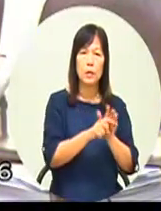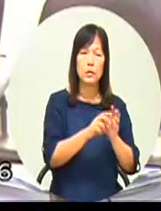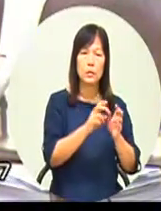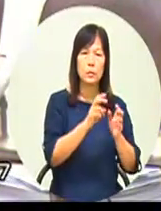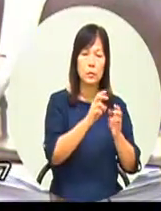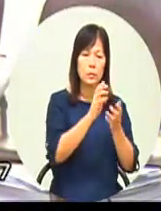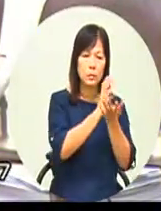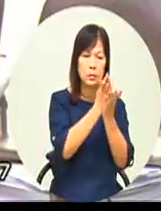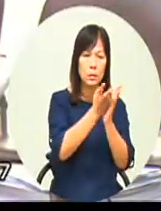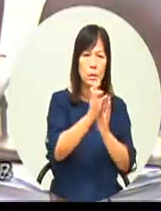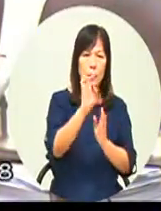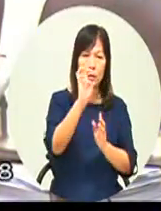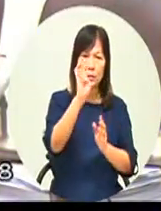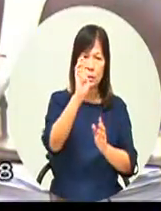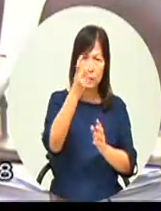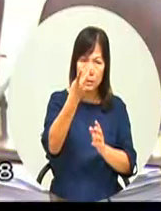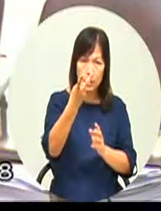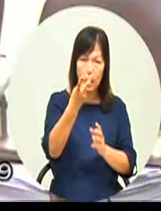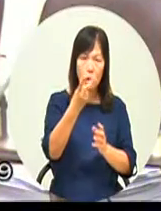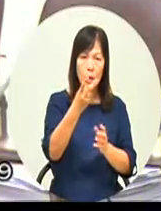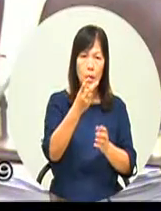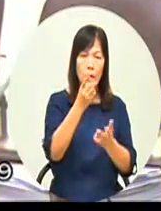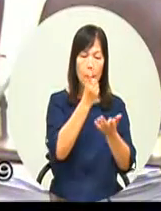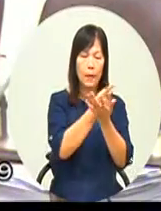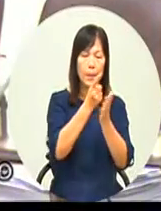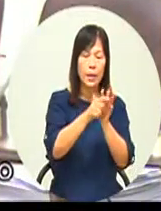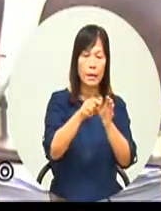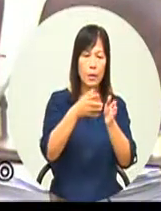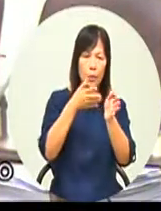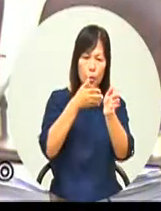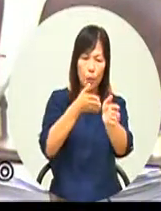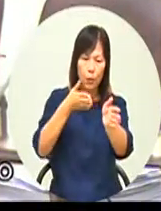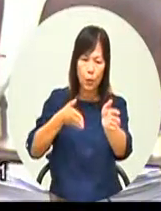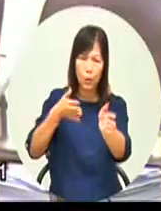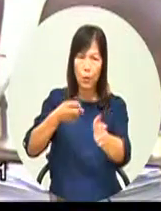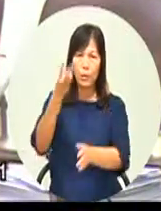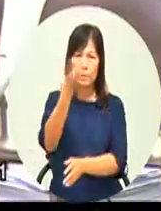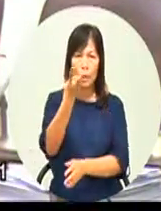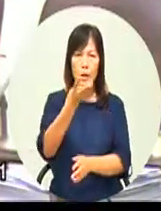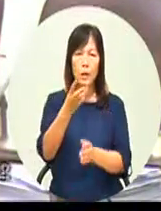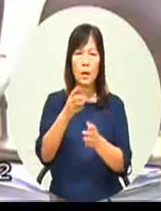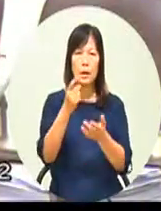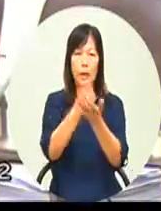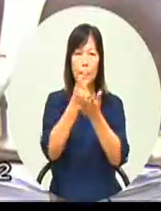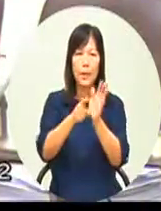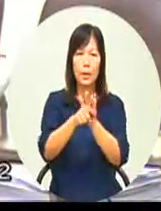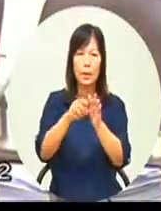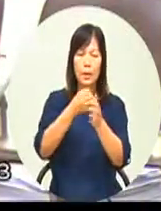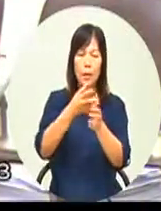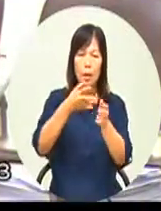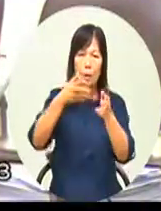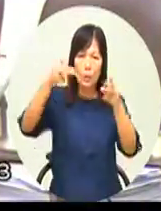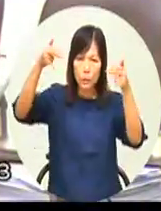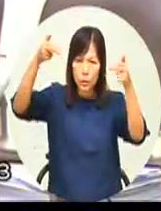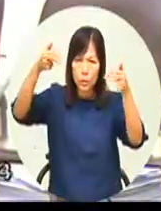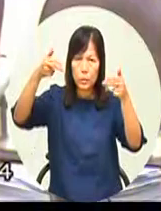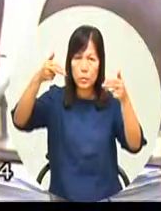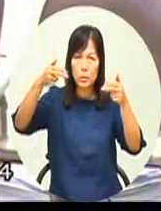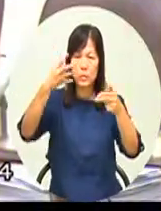42类，每一类有3节车厢，每一节车厢必须要装4个摄